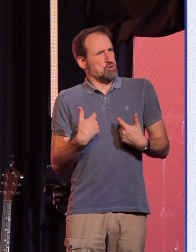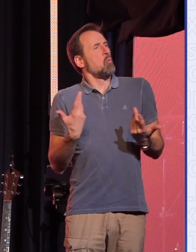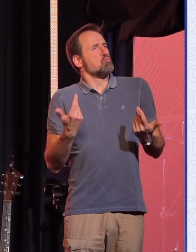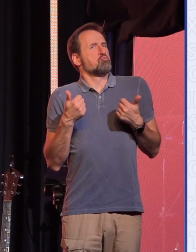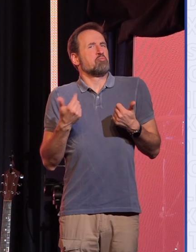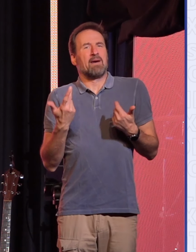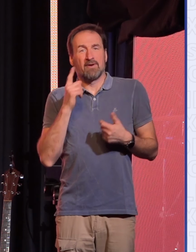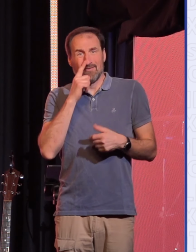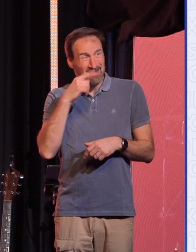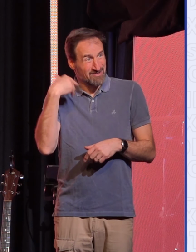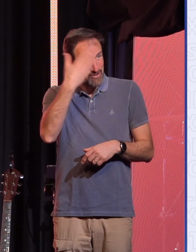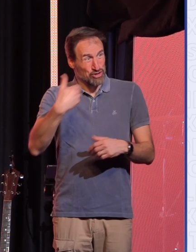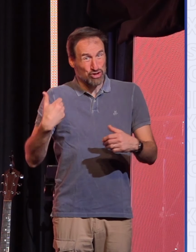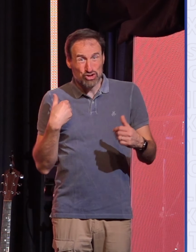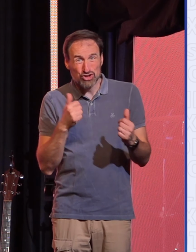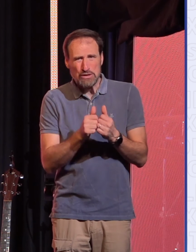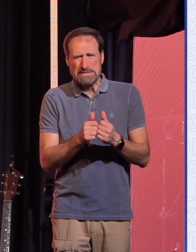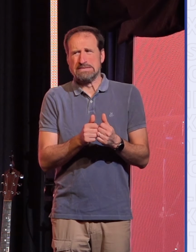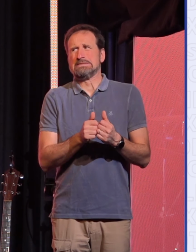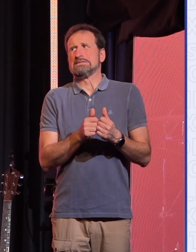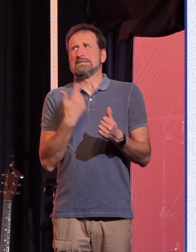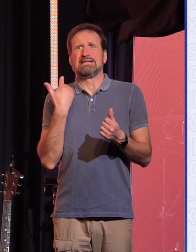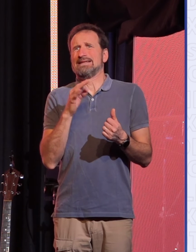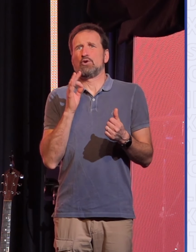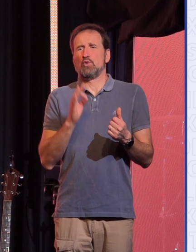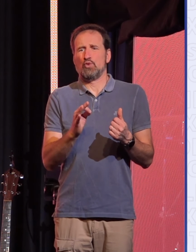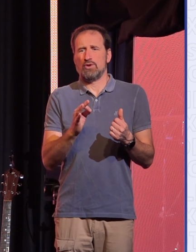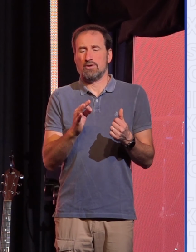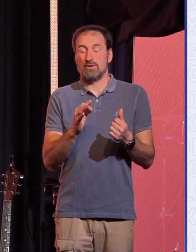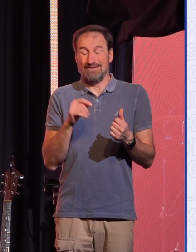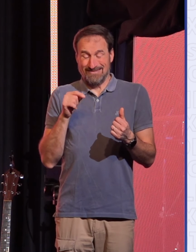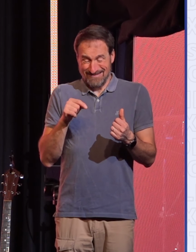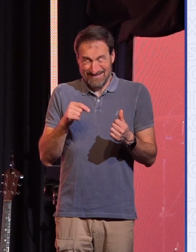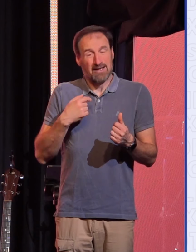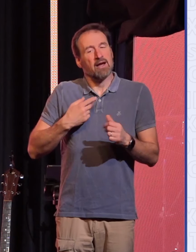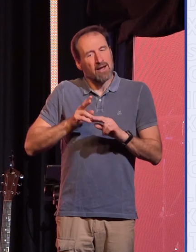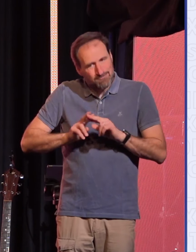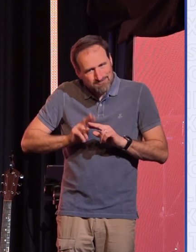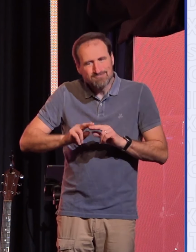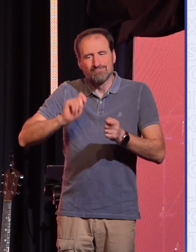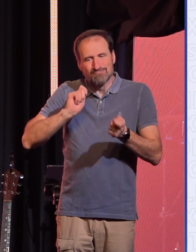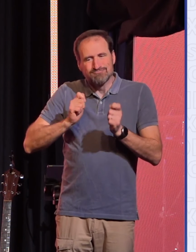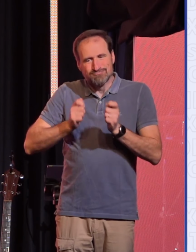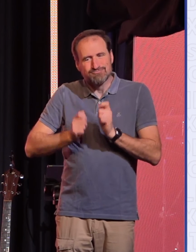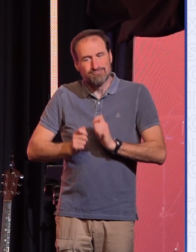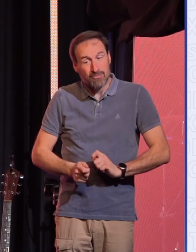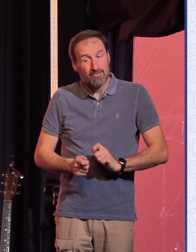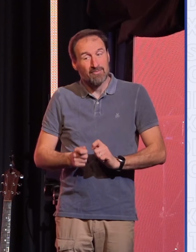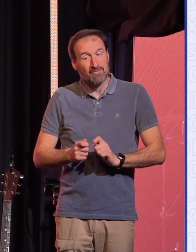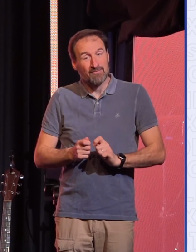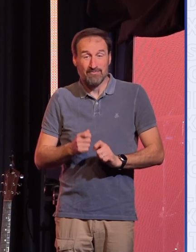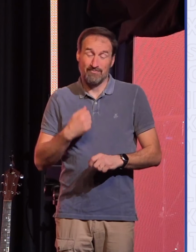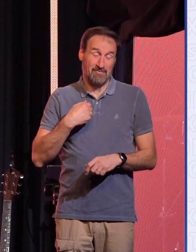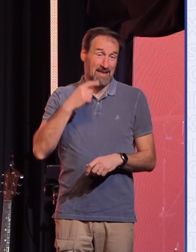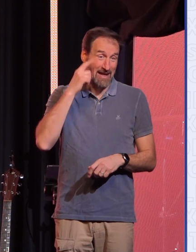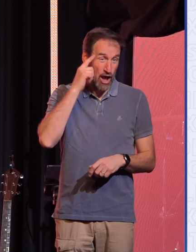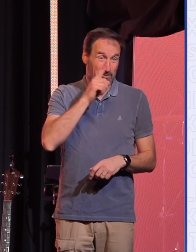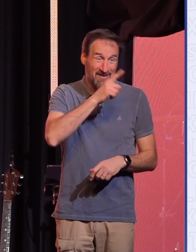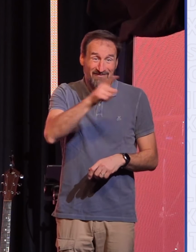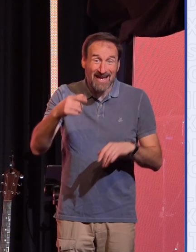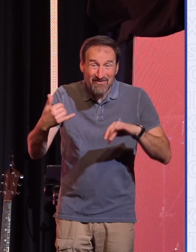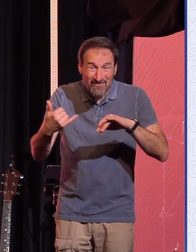oder in der Partnerschaft entdeckt man noch genügend Dinge, an denen man arbeitet oder arbeiten darf. Wahrscheinlich sagen jetzt alle Eheleute Amen dazu.